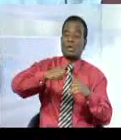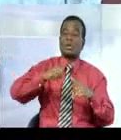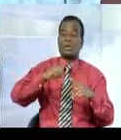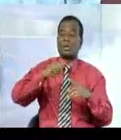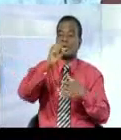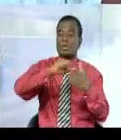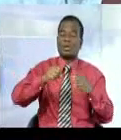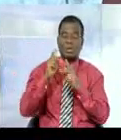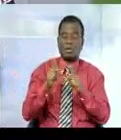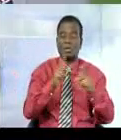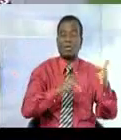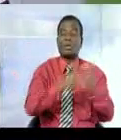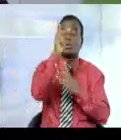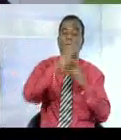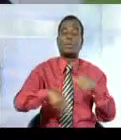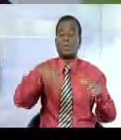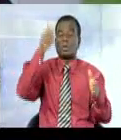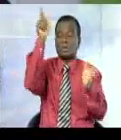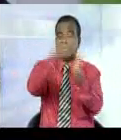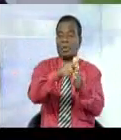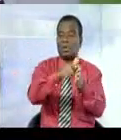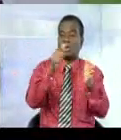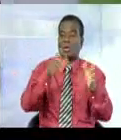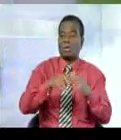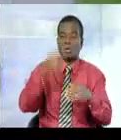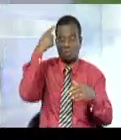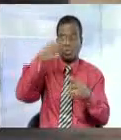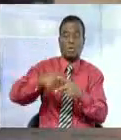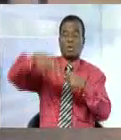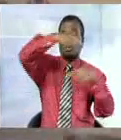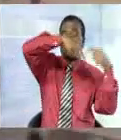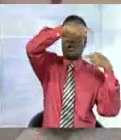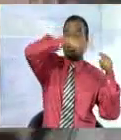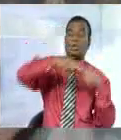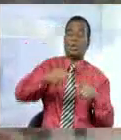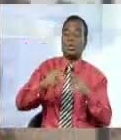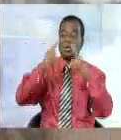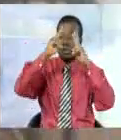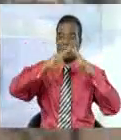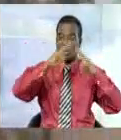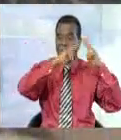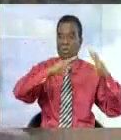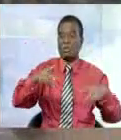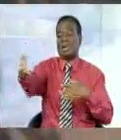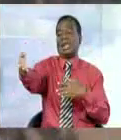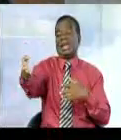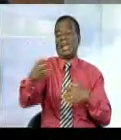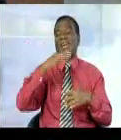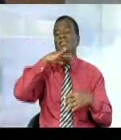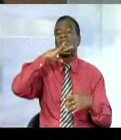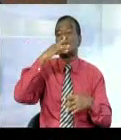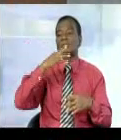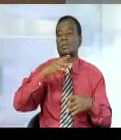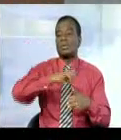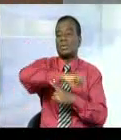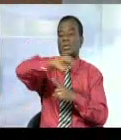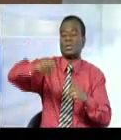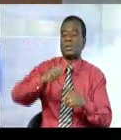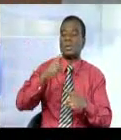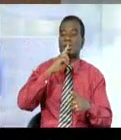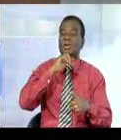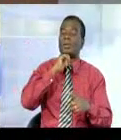a proposé un projet d'arrêté relatif au transport urbain et interurbain des matières dangereuses. L'environnement ne